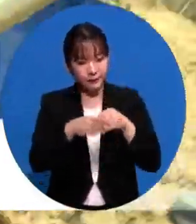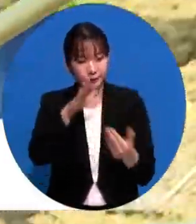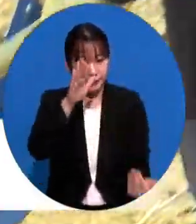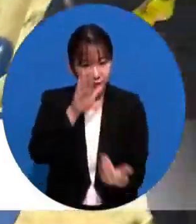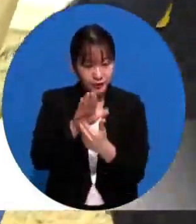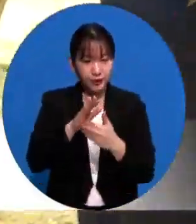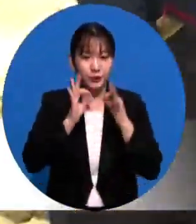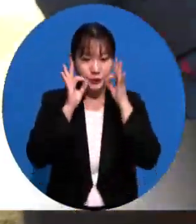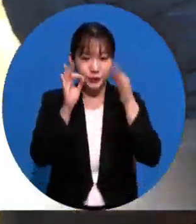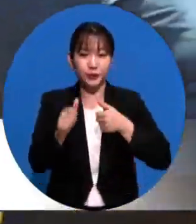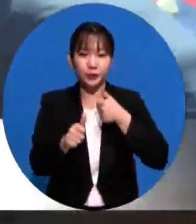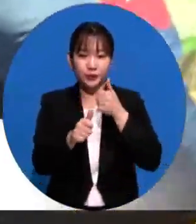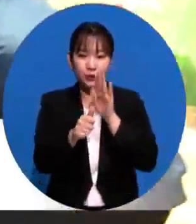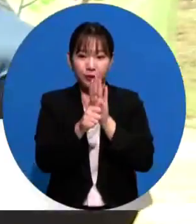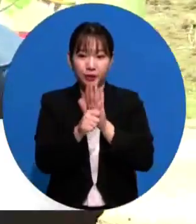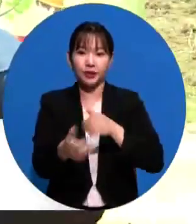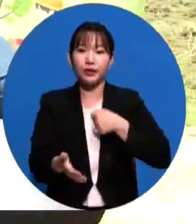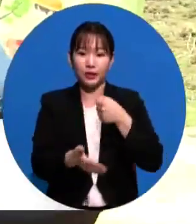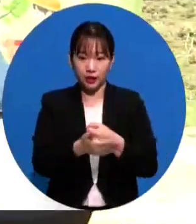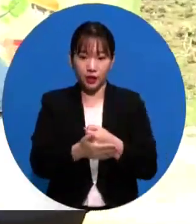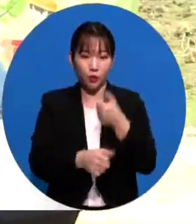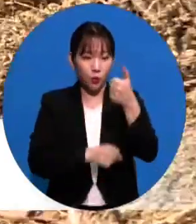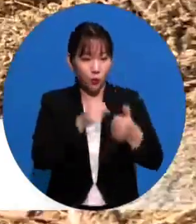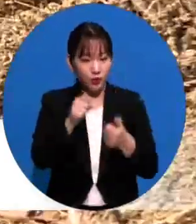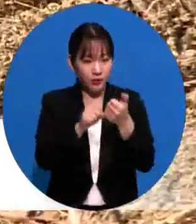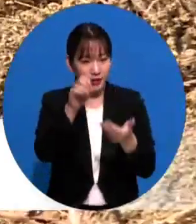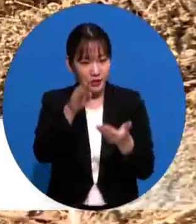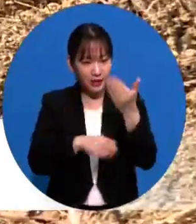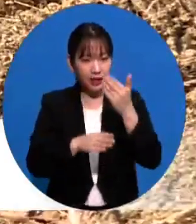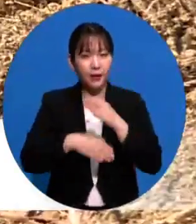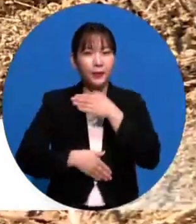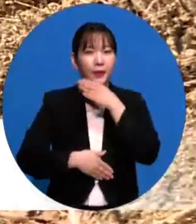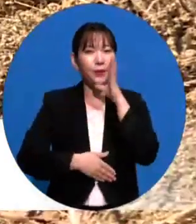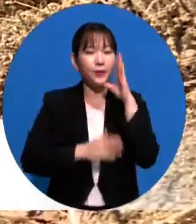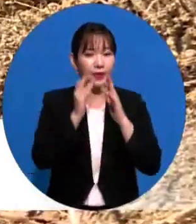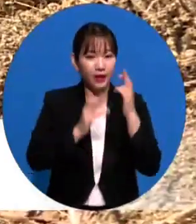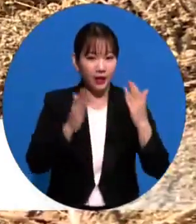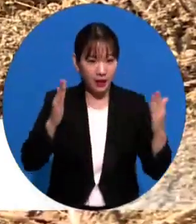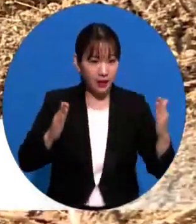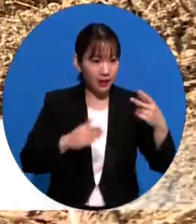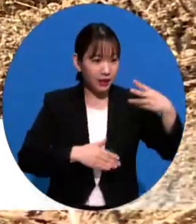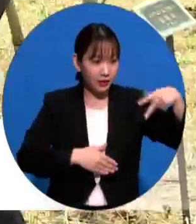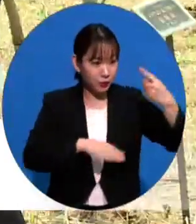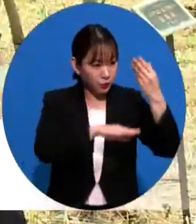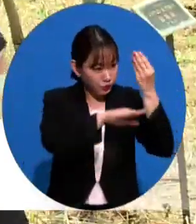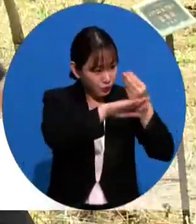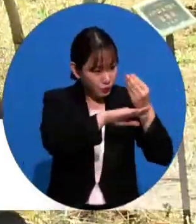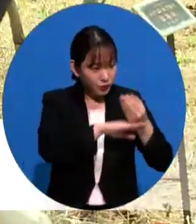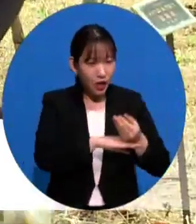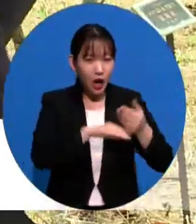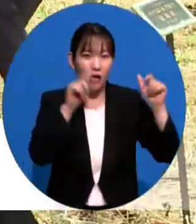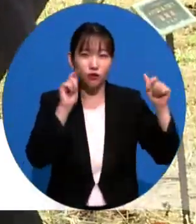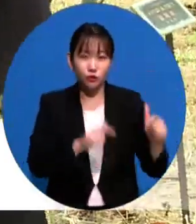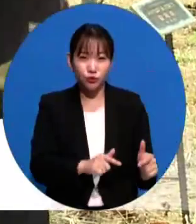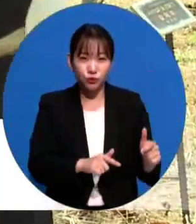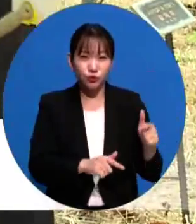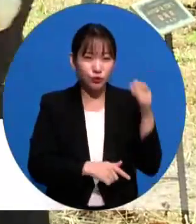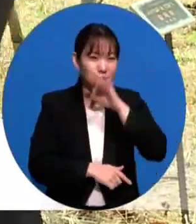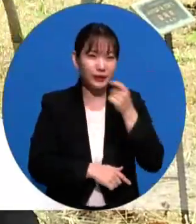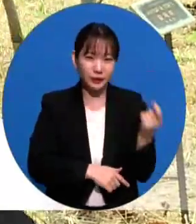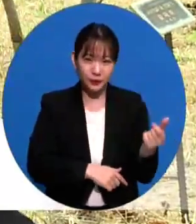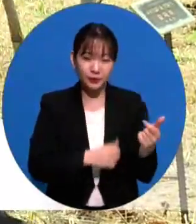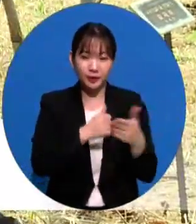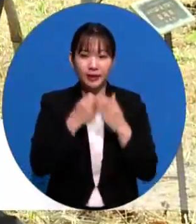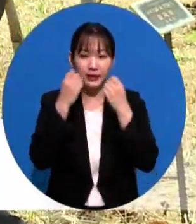전라남도는 50년 이상 노령살림은 탄소 수량이 현격 키에 감소하기 때문에